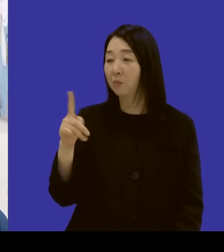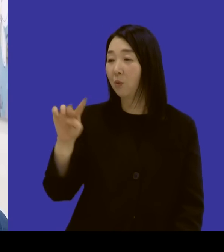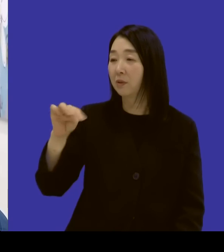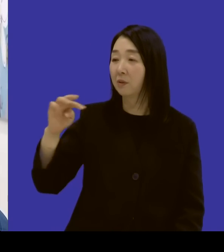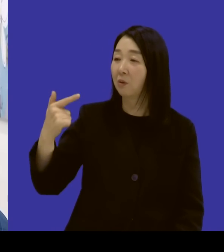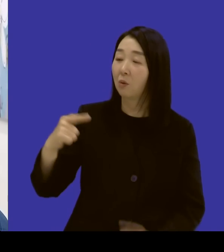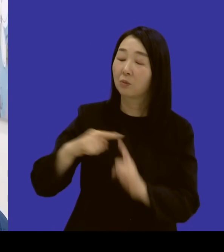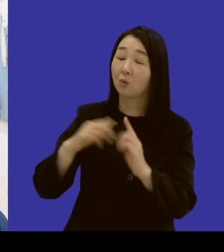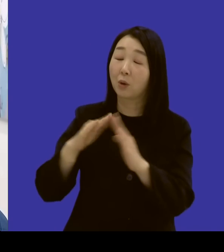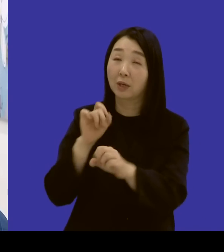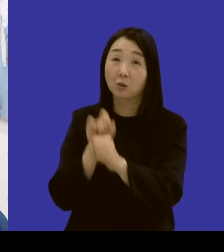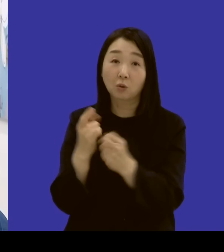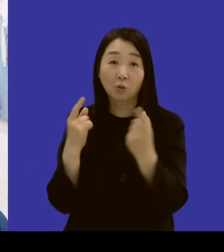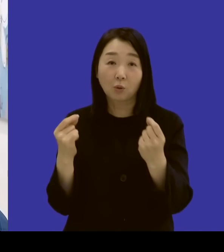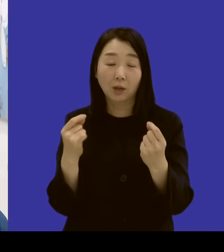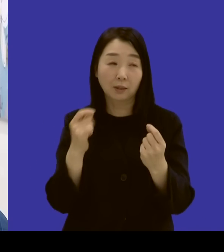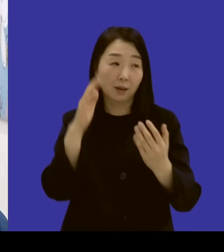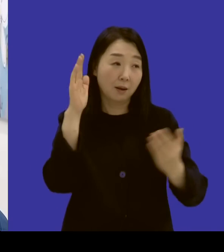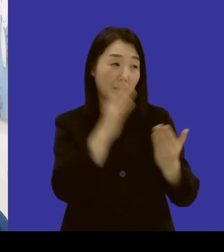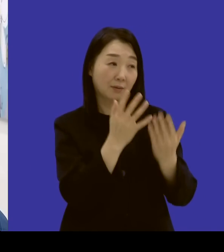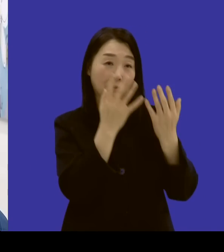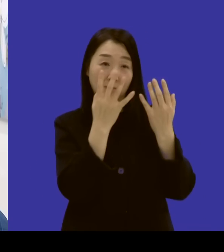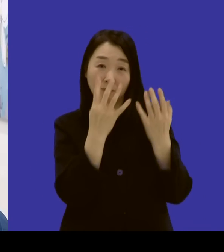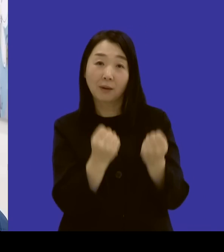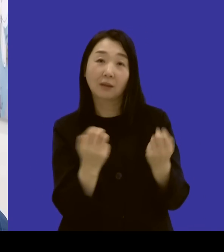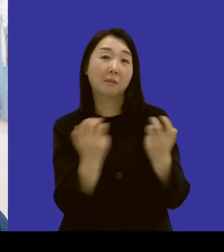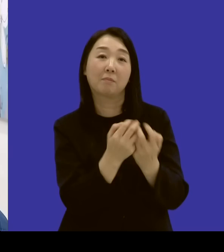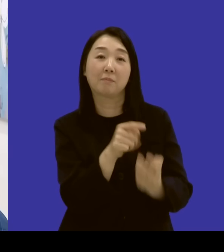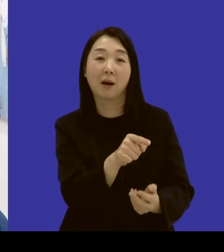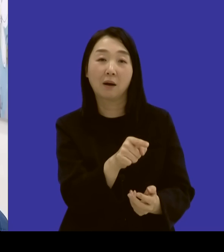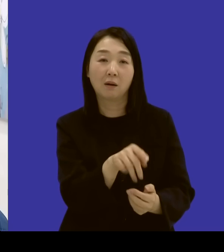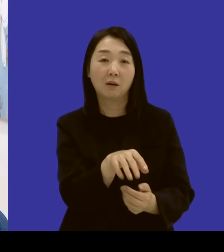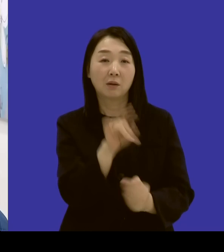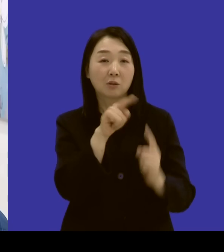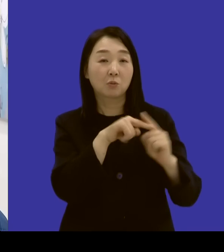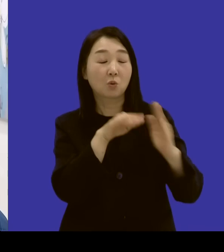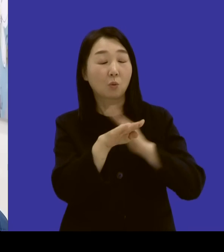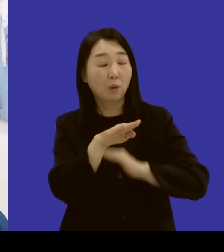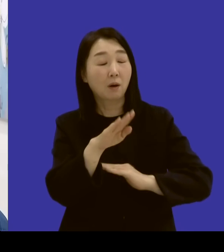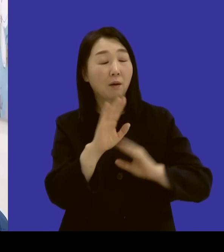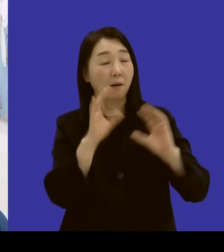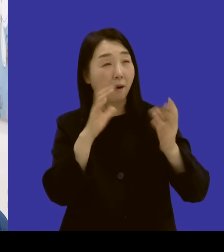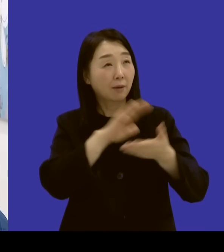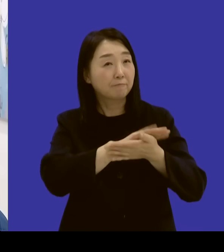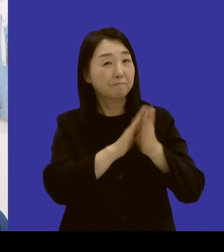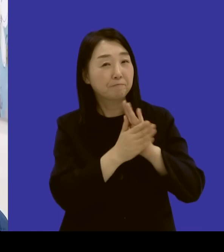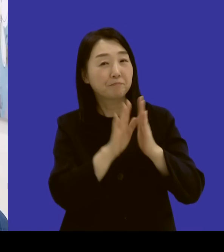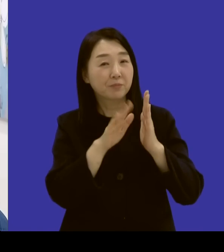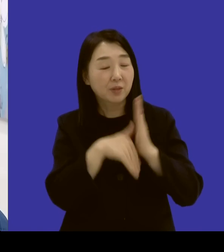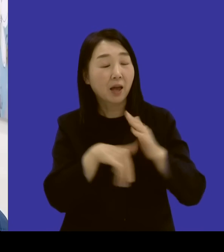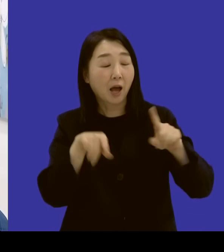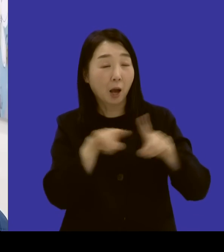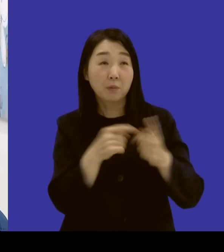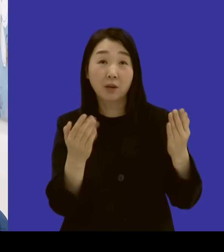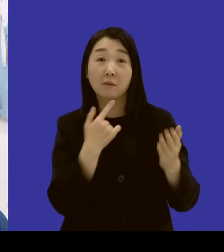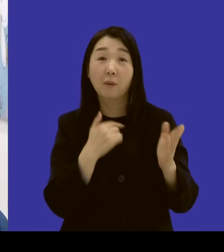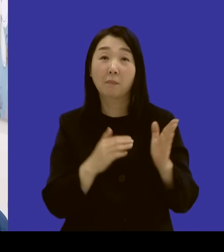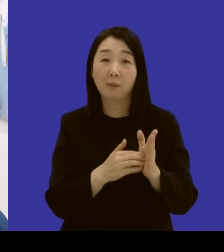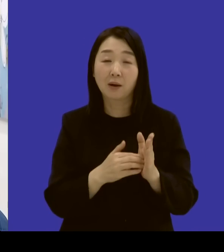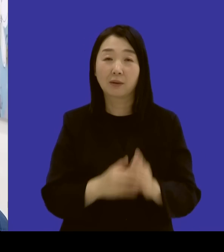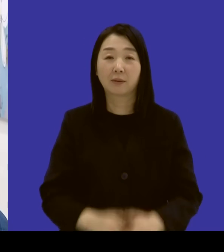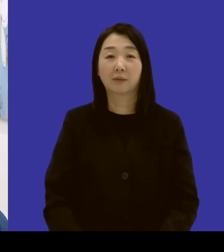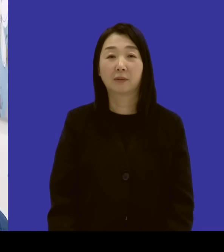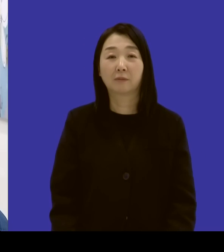좀 비슷해요. 학생들도 많고. 그래서 이제 교회를 가서 처음엔 유년주일학교에서 일을 했어요. 애들이 어렸으니까. 근데 어느